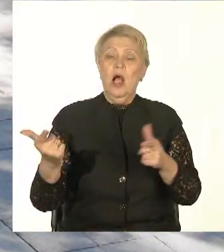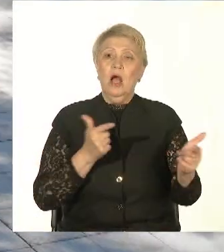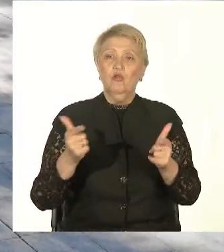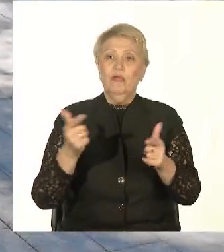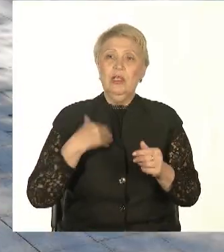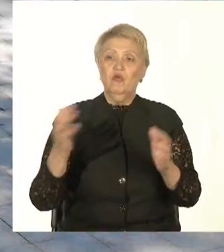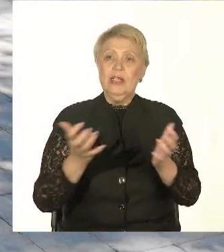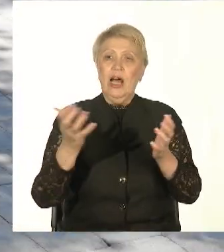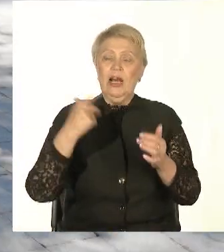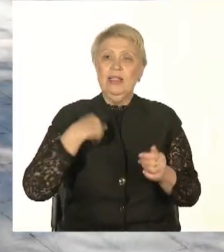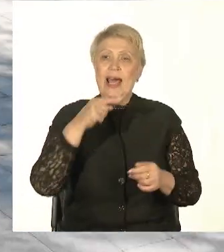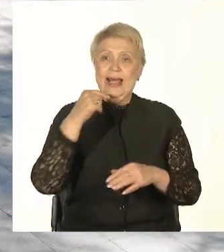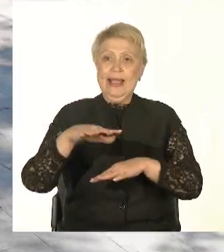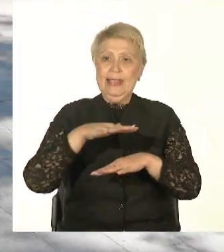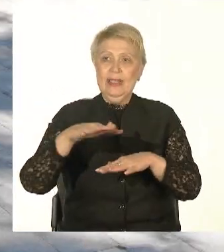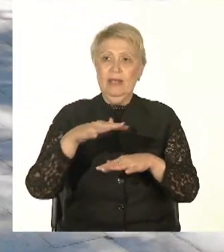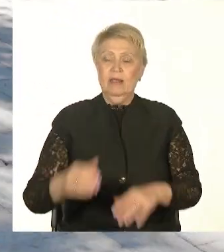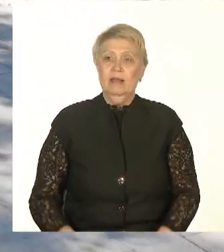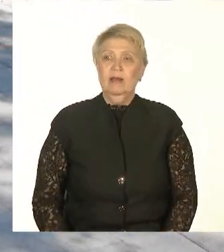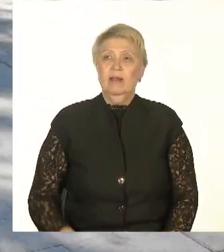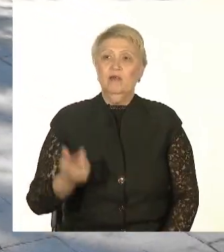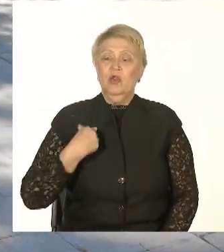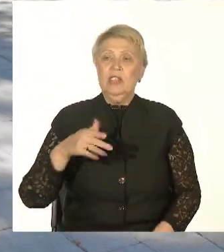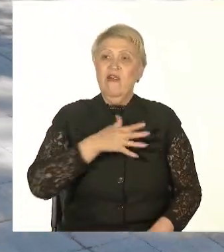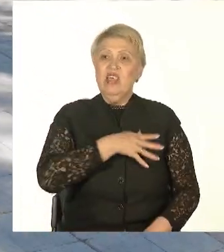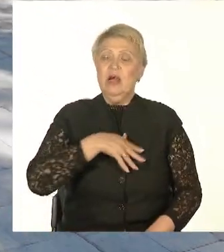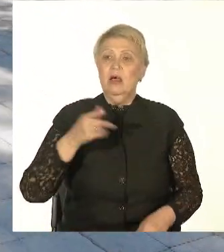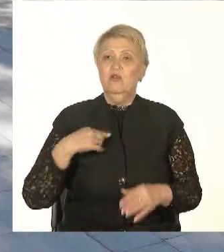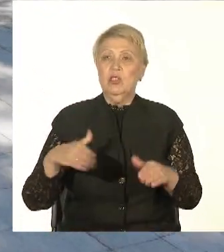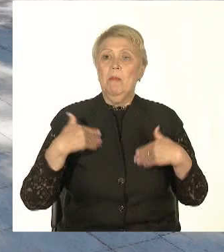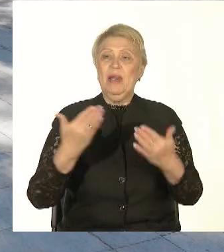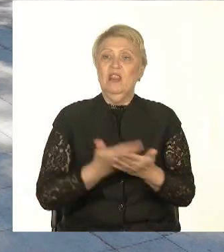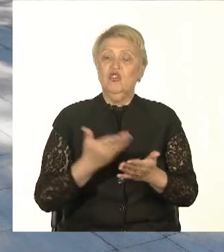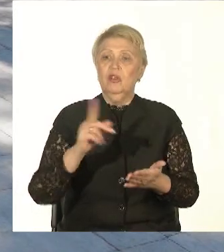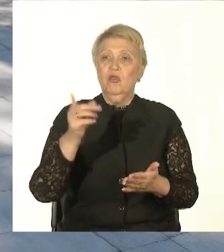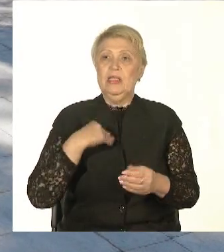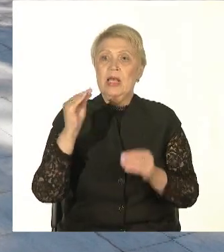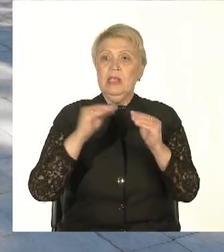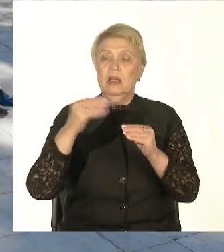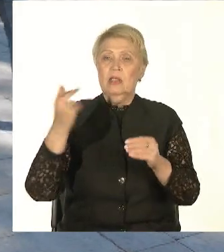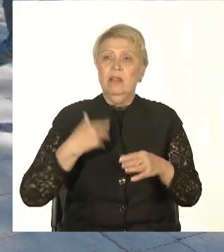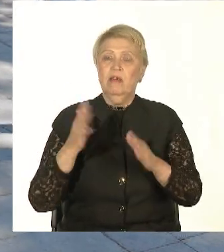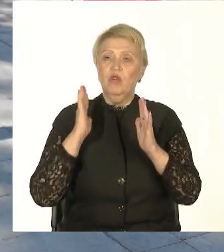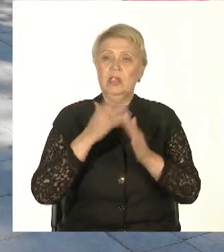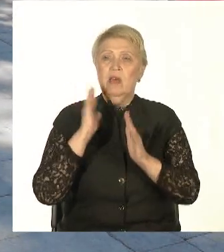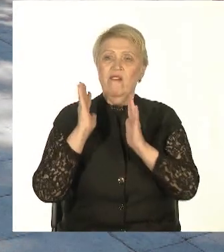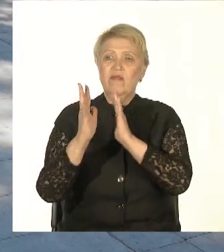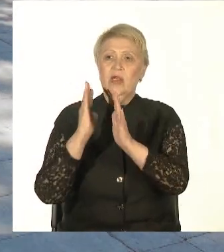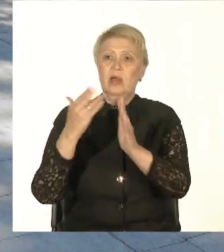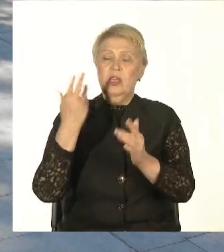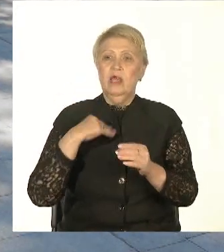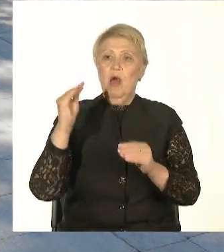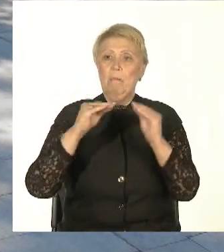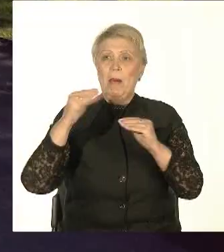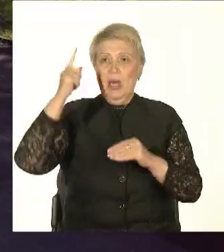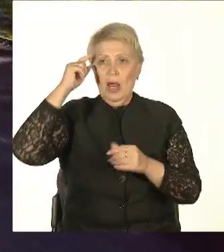России, Совет ветеранов предложил создать целый сквер с торжественной аркой на входе и мемориальным